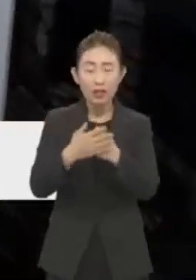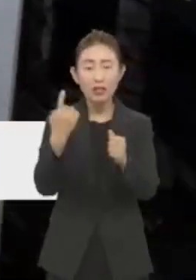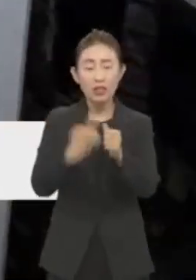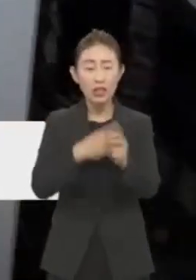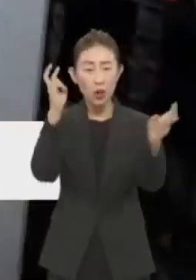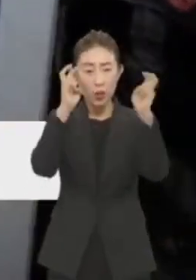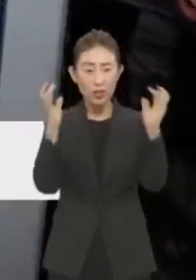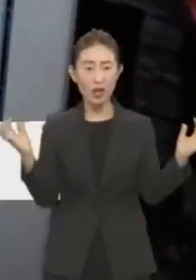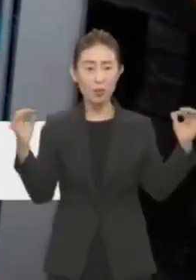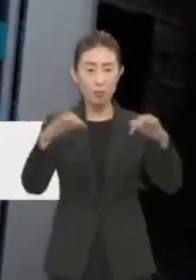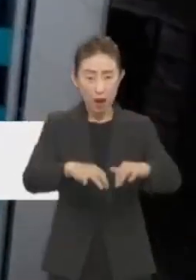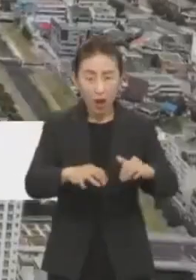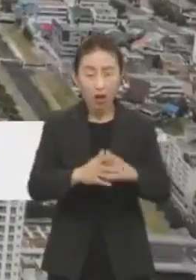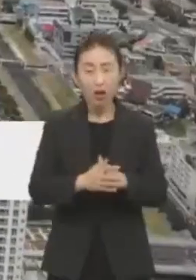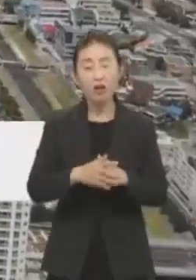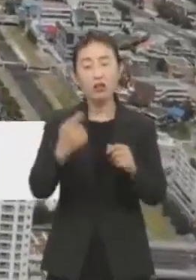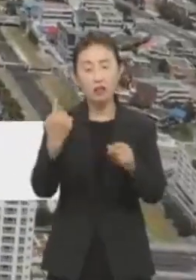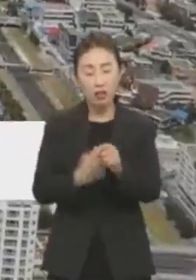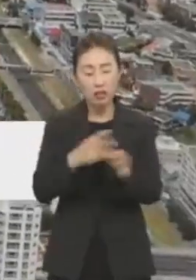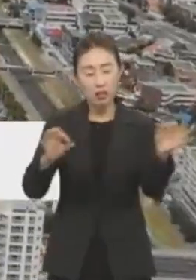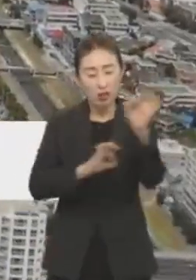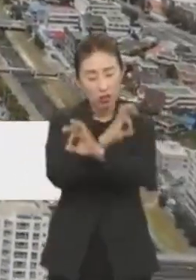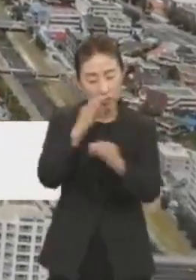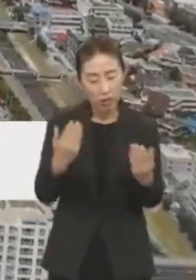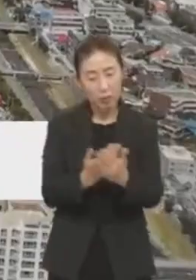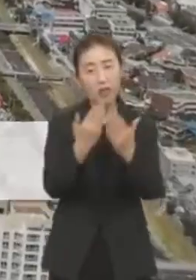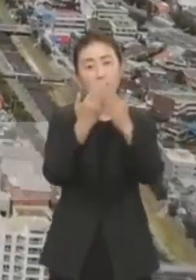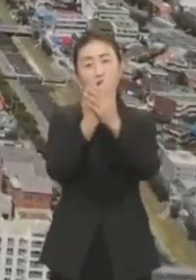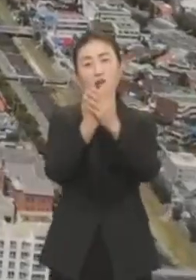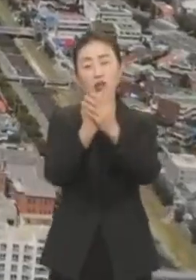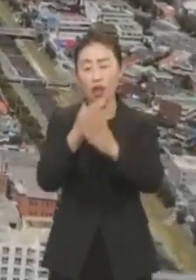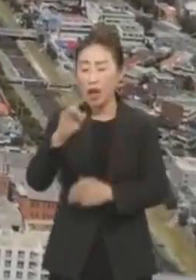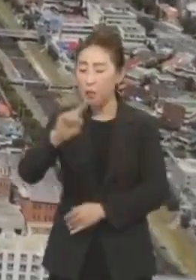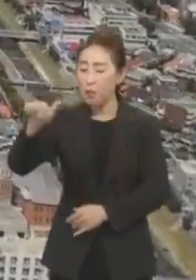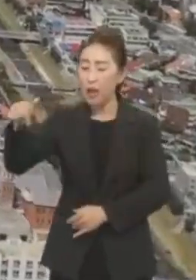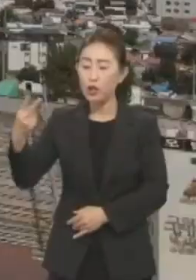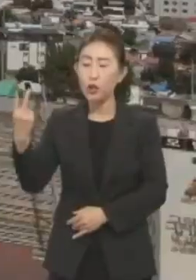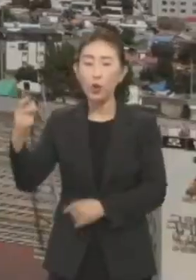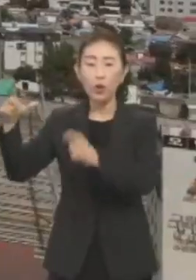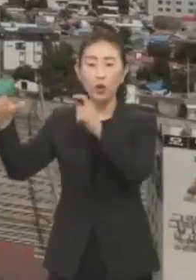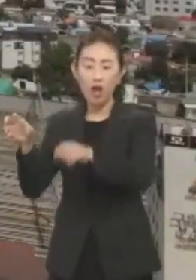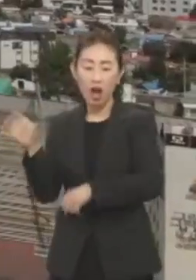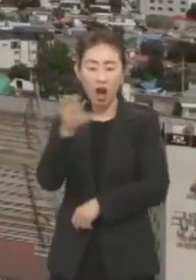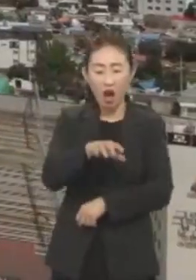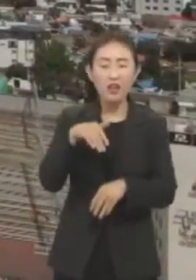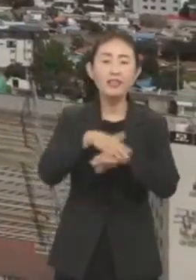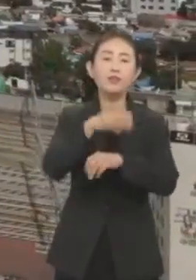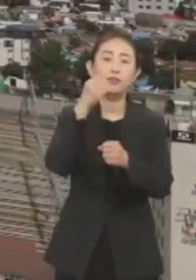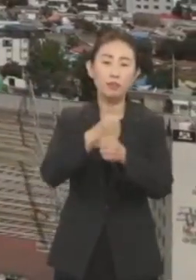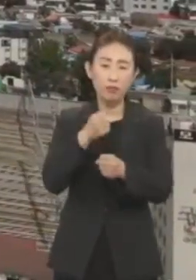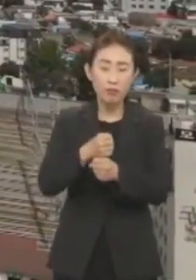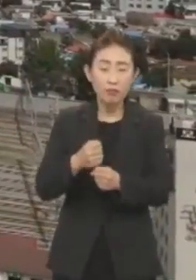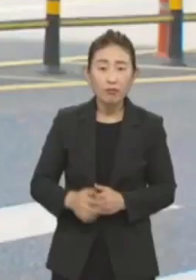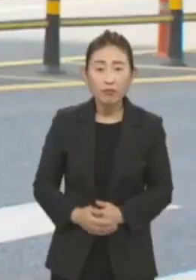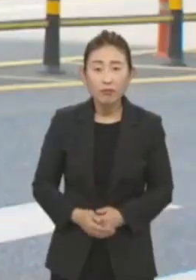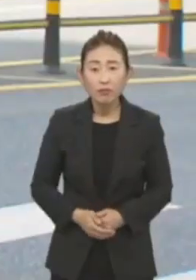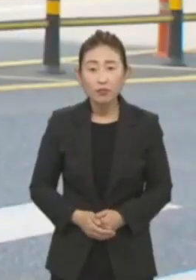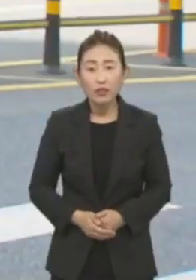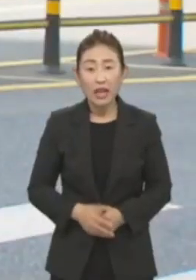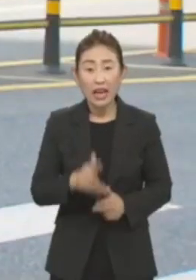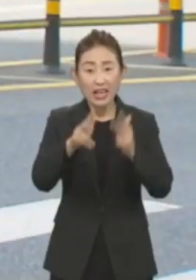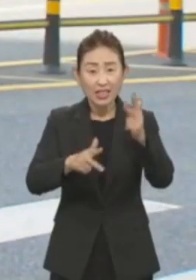기업이 몰리고 지방 경제가 활성화되는 제2의 판교 테크노밸리를 만들겠다는 정책입니다.